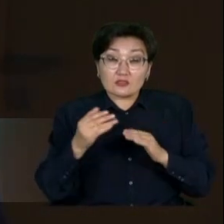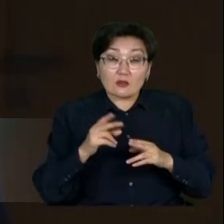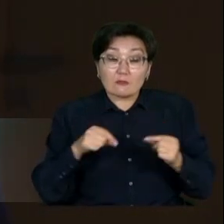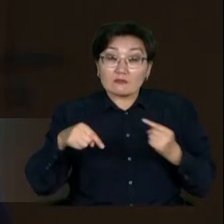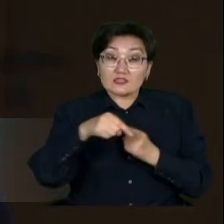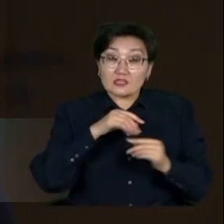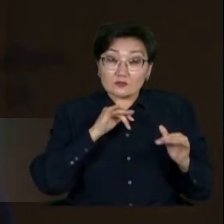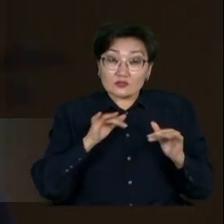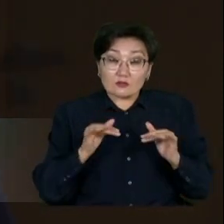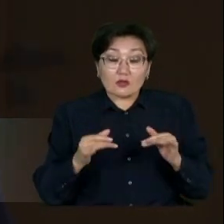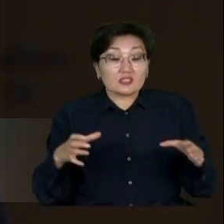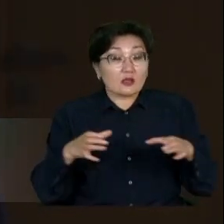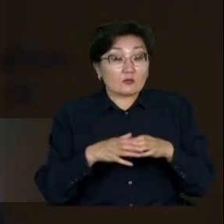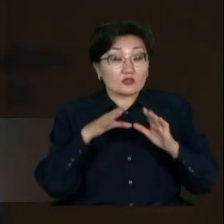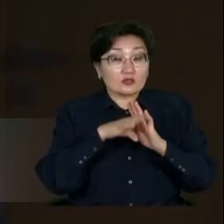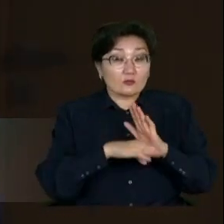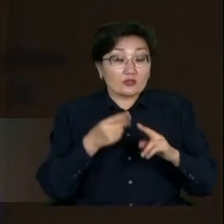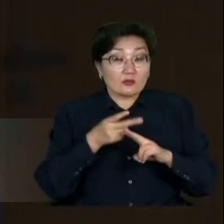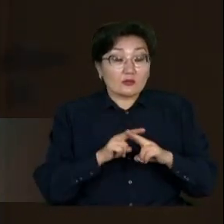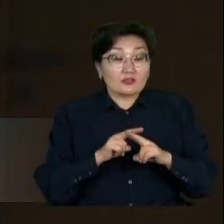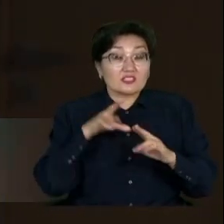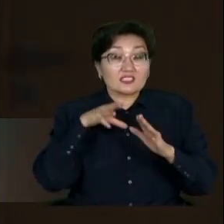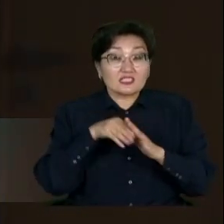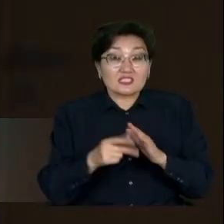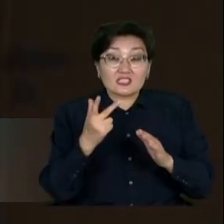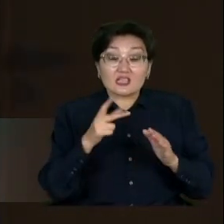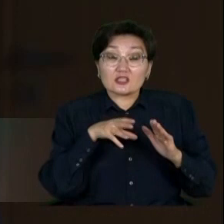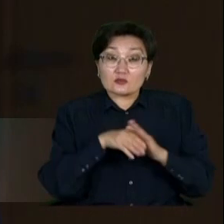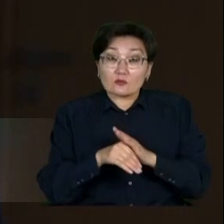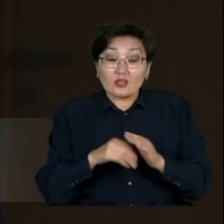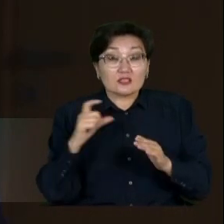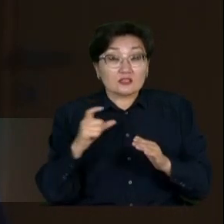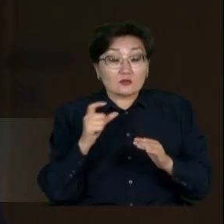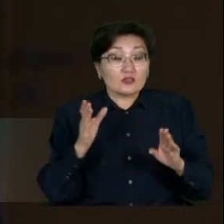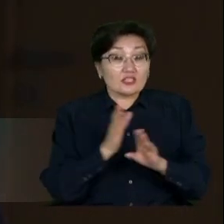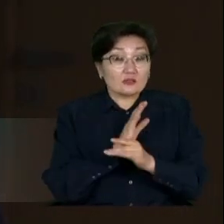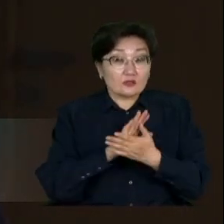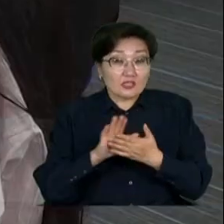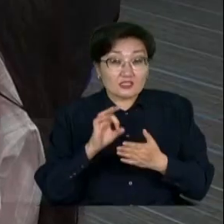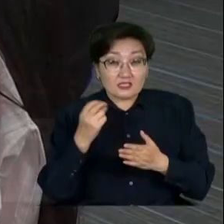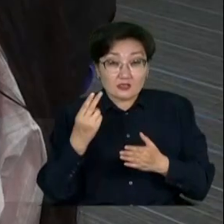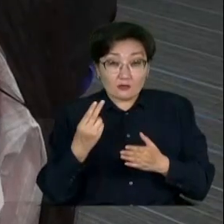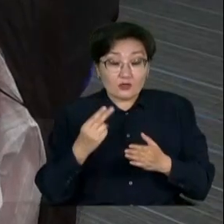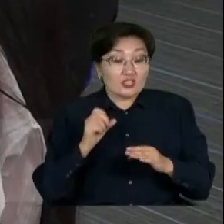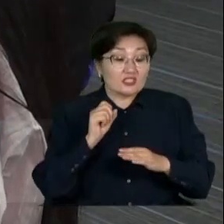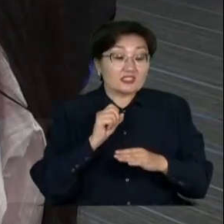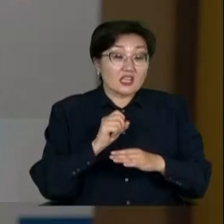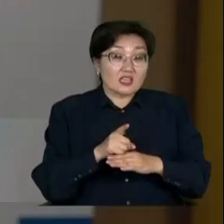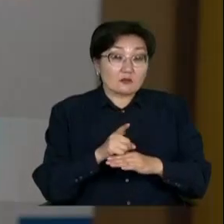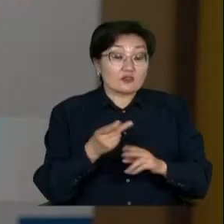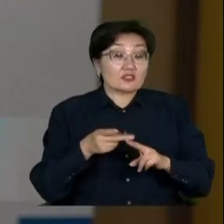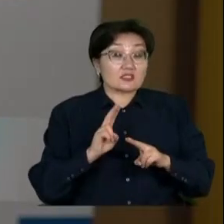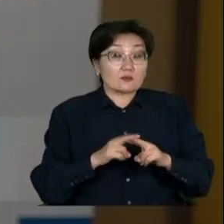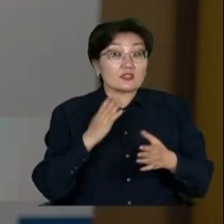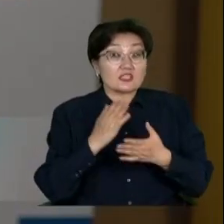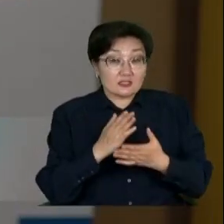бизнес-процессы. То есть это как комплексная программа, которая подразумевает в себя три составляющие, как экономическую, так и экологическую и социальную. И задача, которая стоит